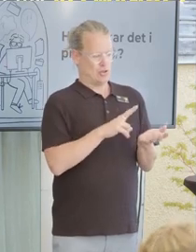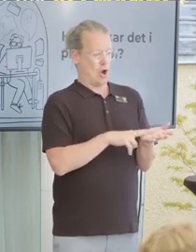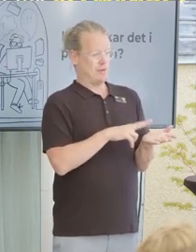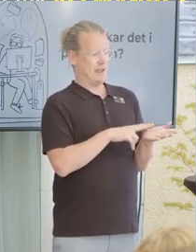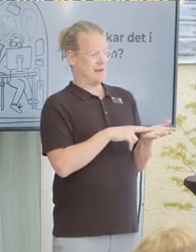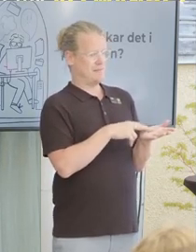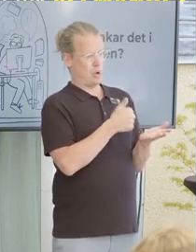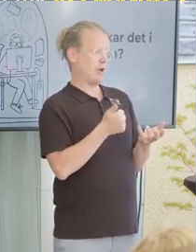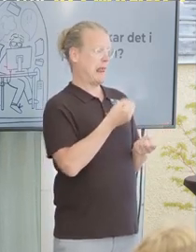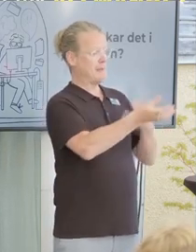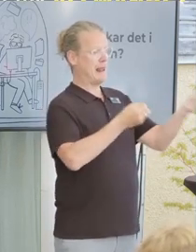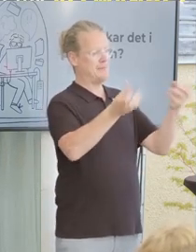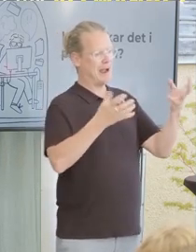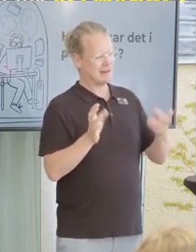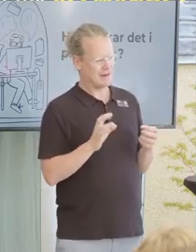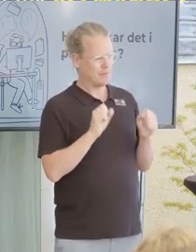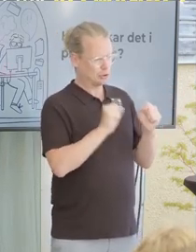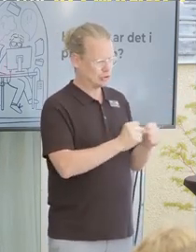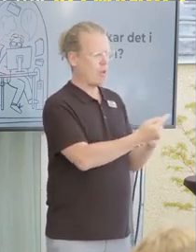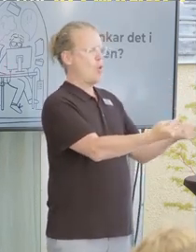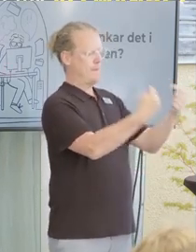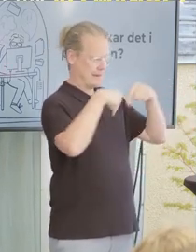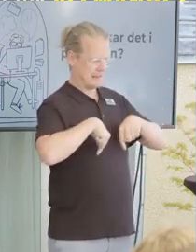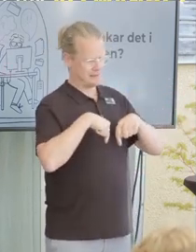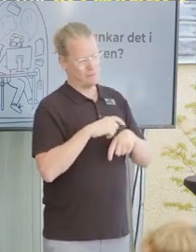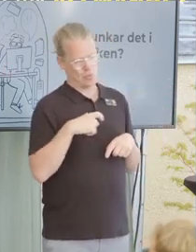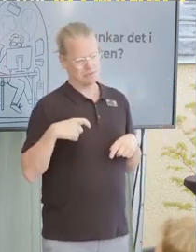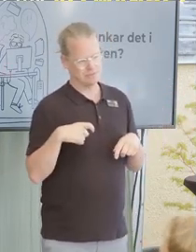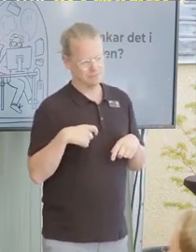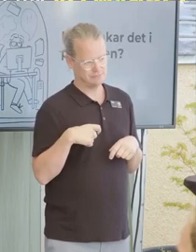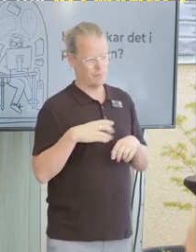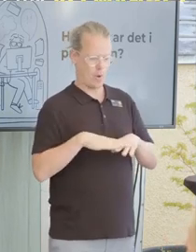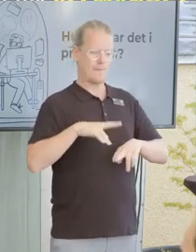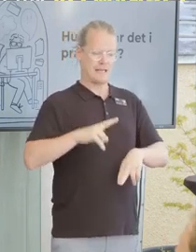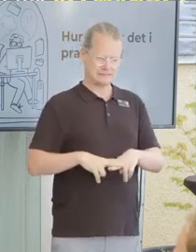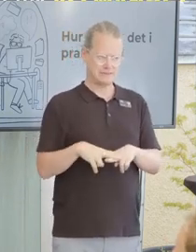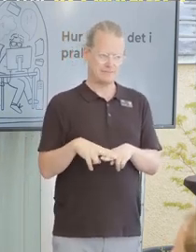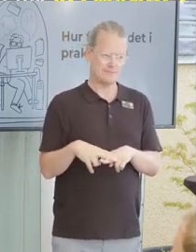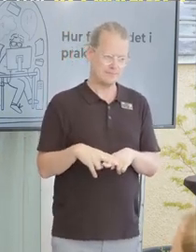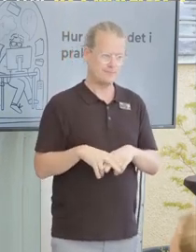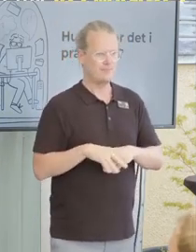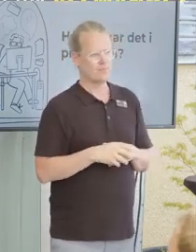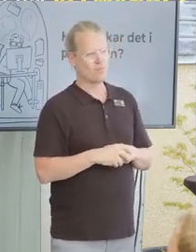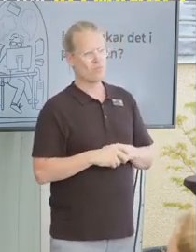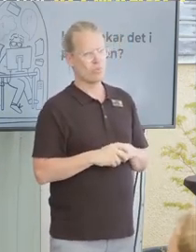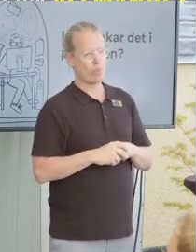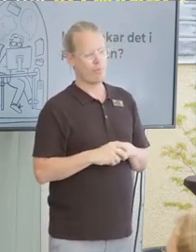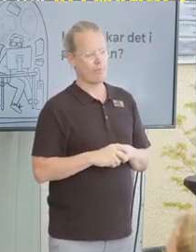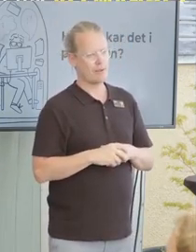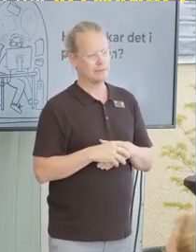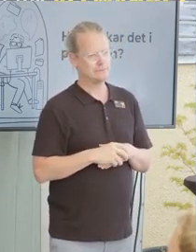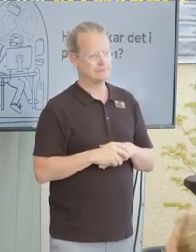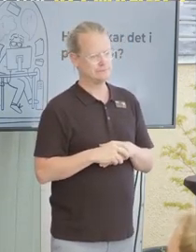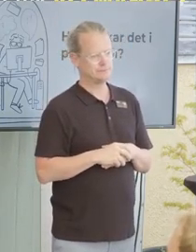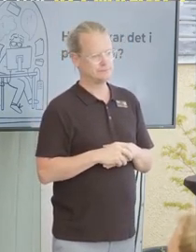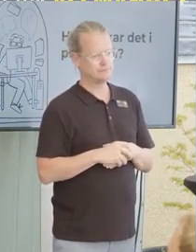göra sin analys. Och vi är ju ändå, det var ju Erik inne på början också, vi är ändå liksom, vi ser det ändå som ett steg